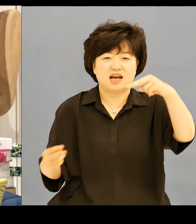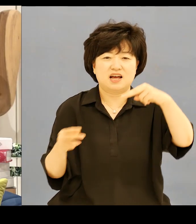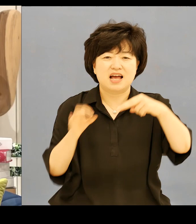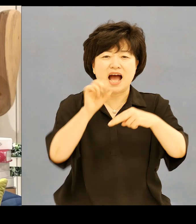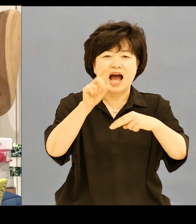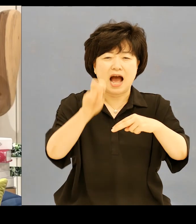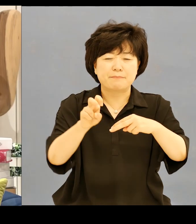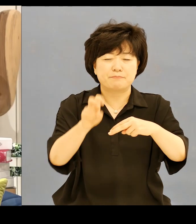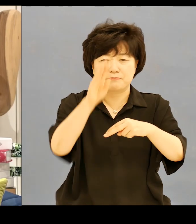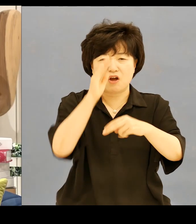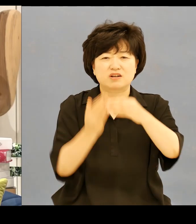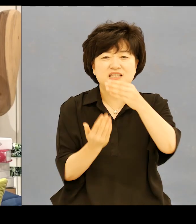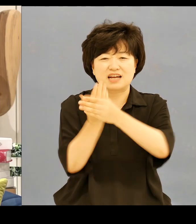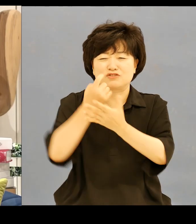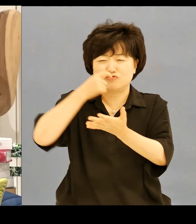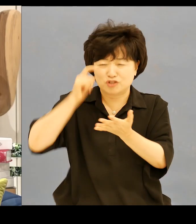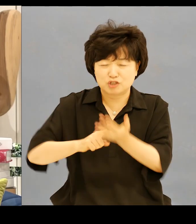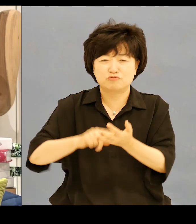버티다가